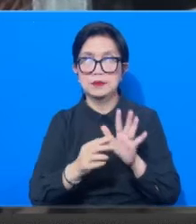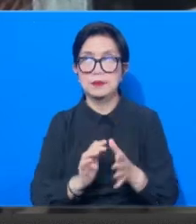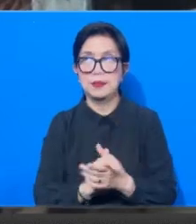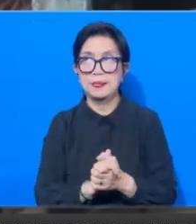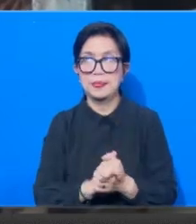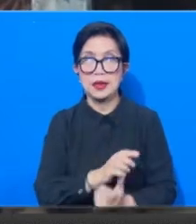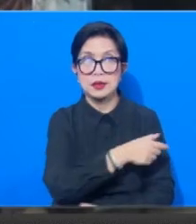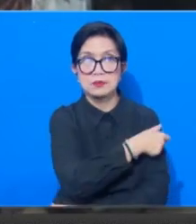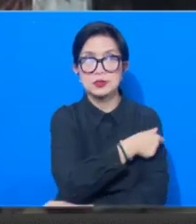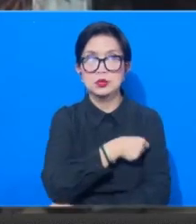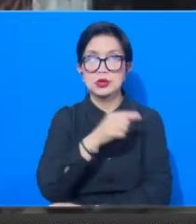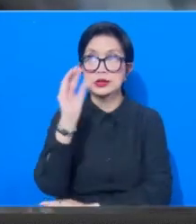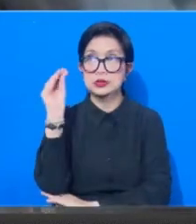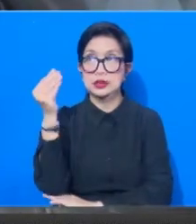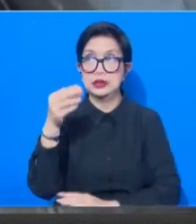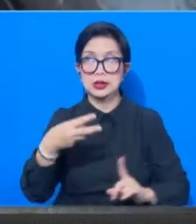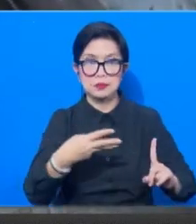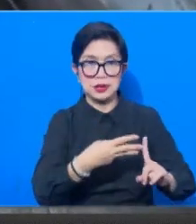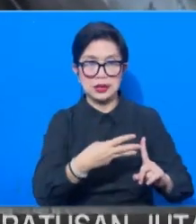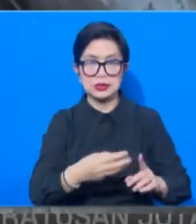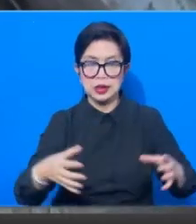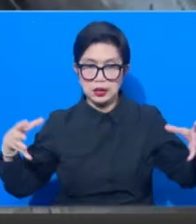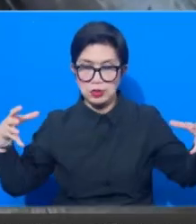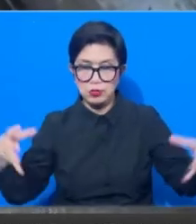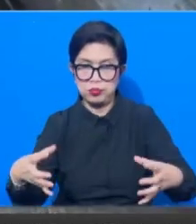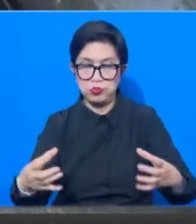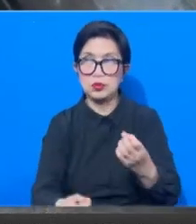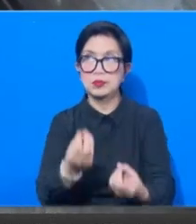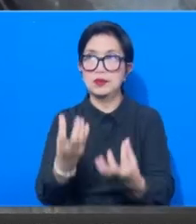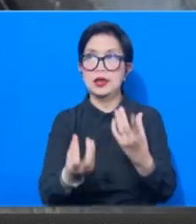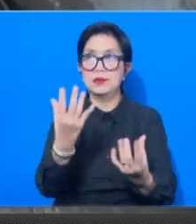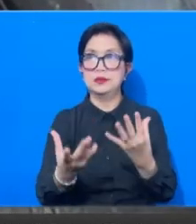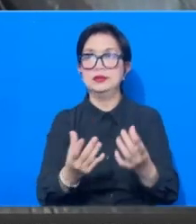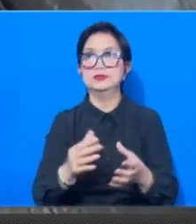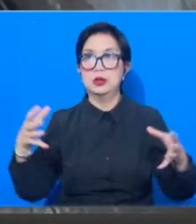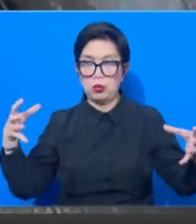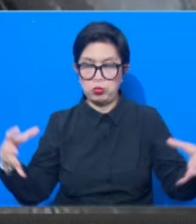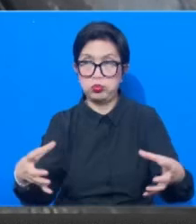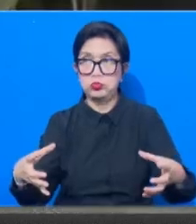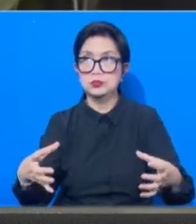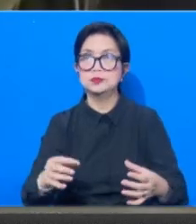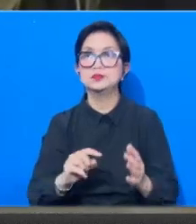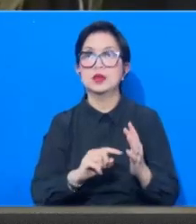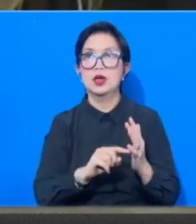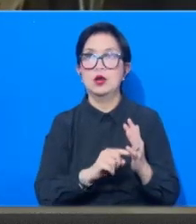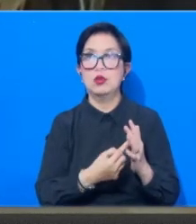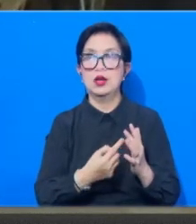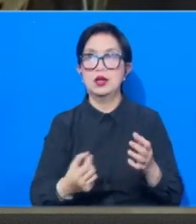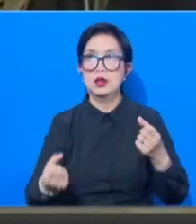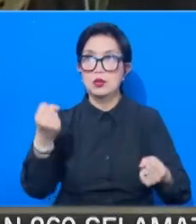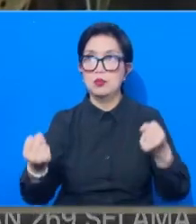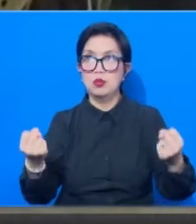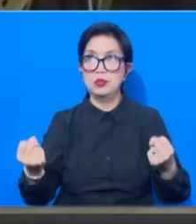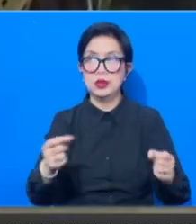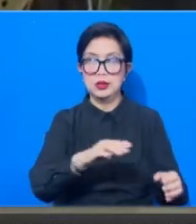Penyelamatan Jakarta Barat berupaya melokalisir api agar tidak merembet ke kendaraan lain. Kejadian bermula saat mobil bak terbuka